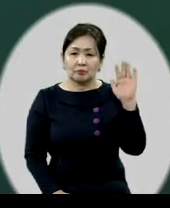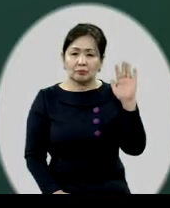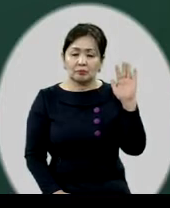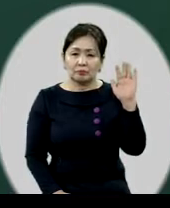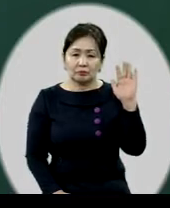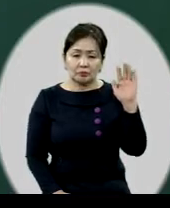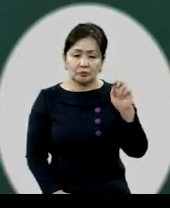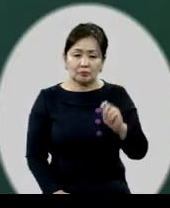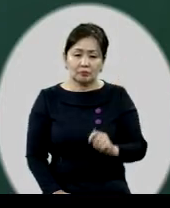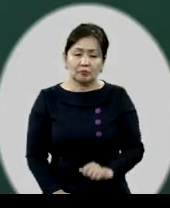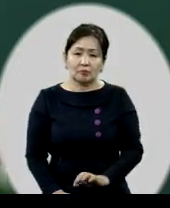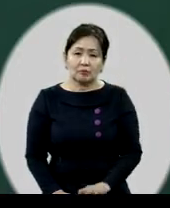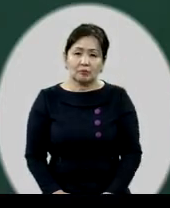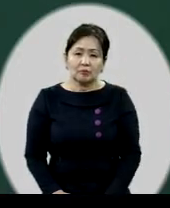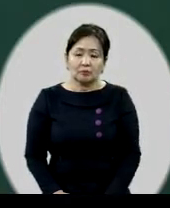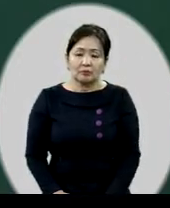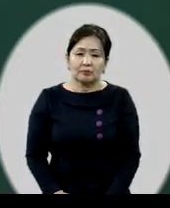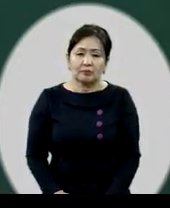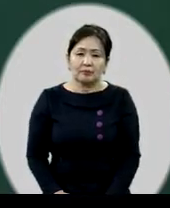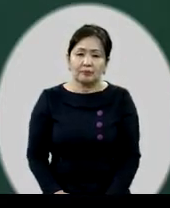Тэмдэглэрээ хүүхдүүдээ.